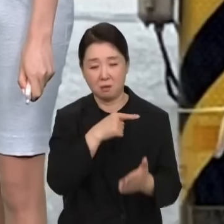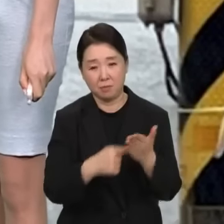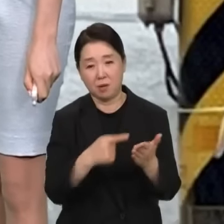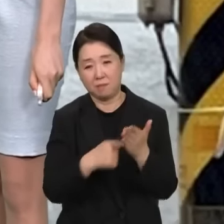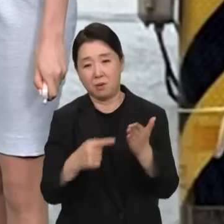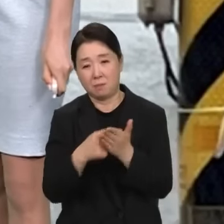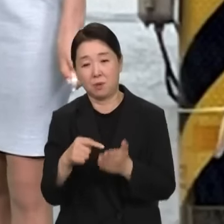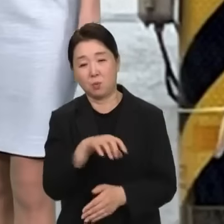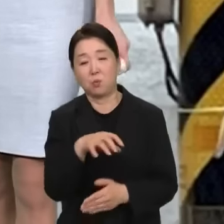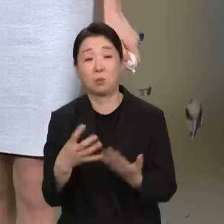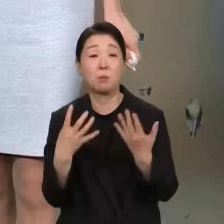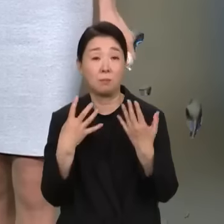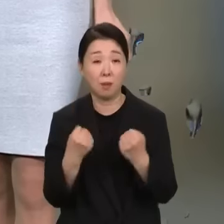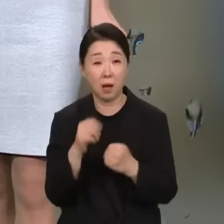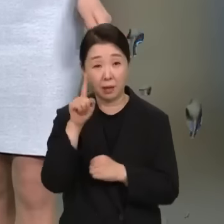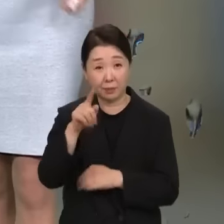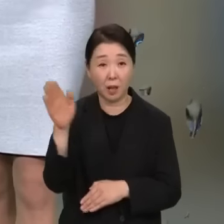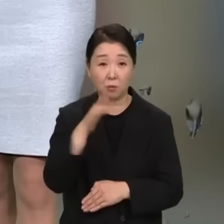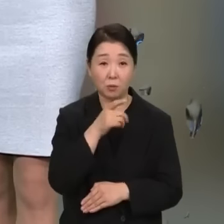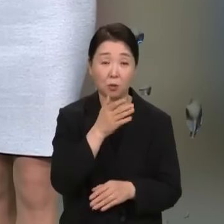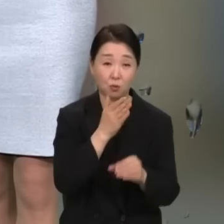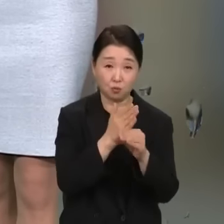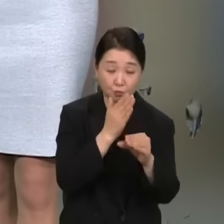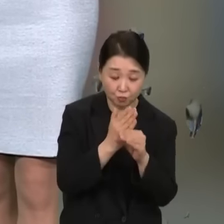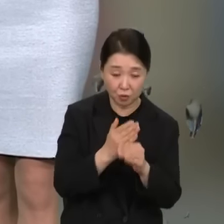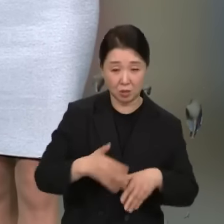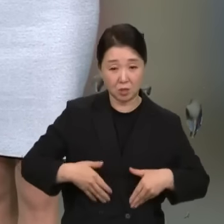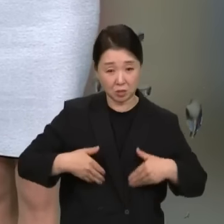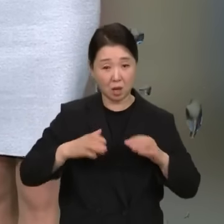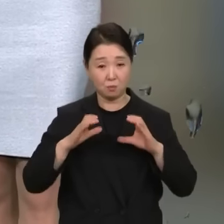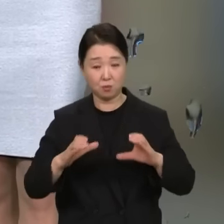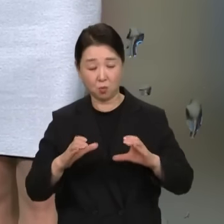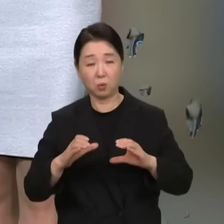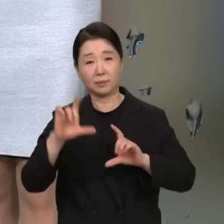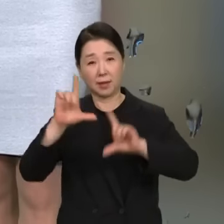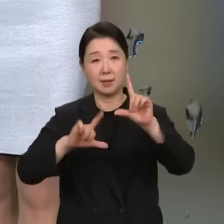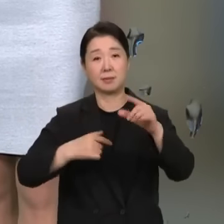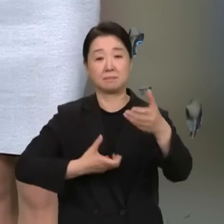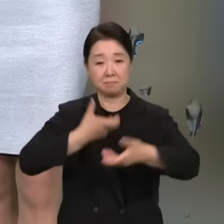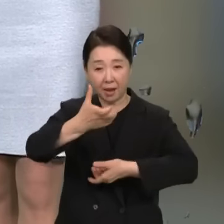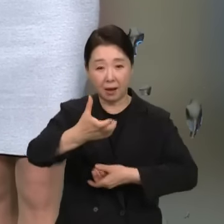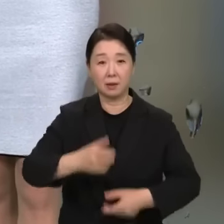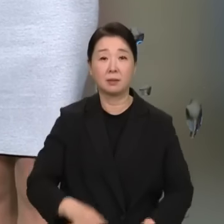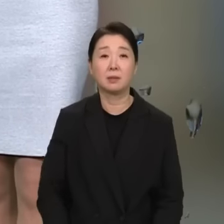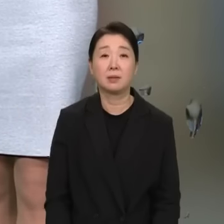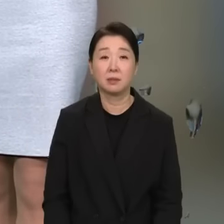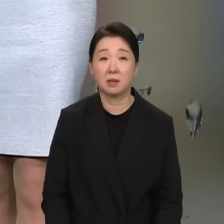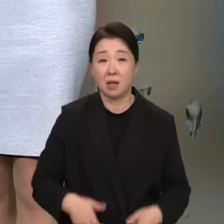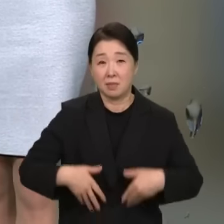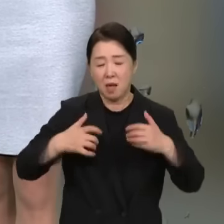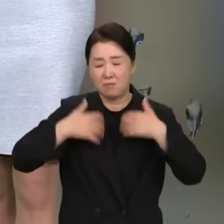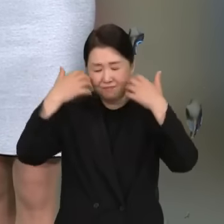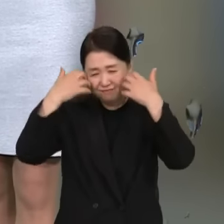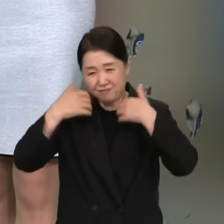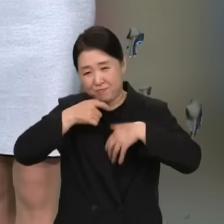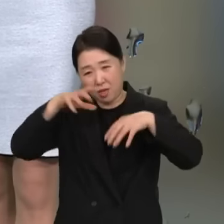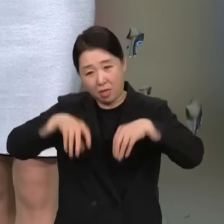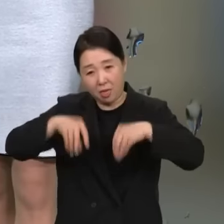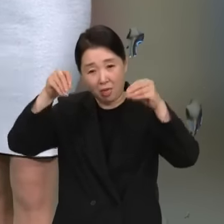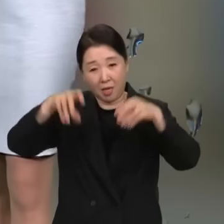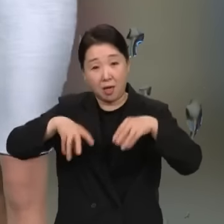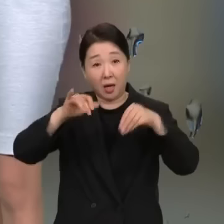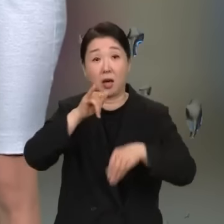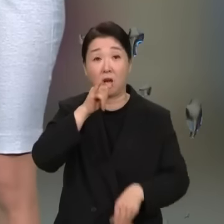잇따르고 있는데요. 내일부터는 중부와 남부의 날씨 상황이 뒤바뀌겠습니다. 남부지방은 무더위 속 비가 오락가락